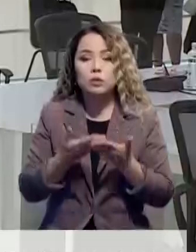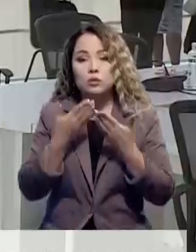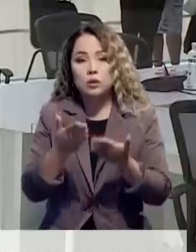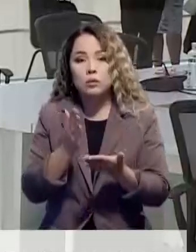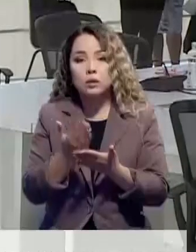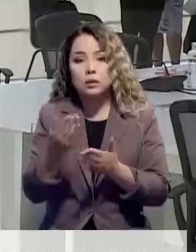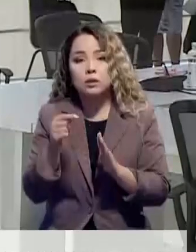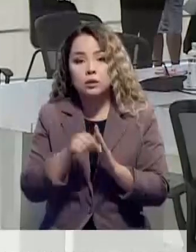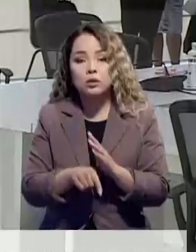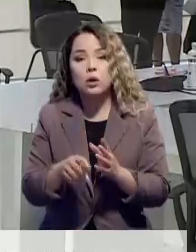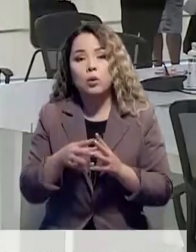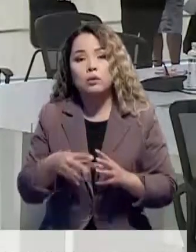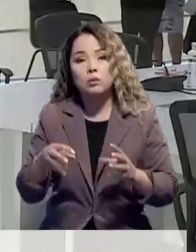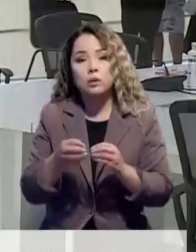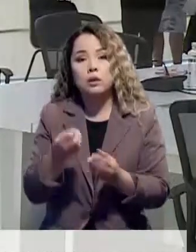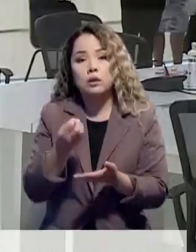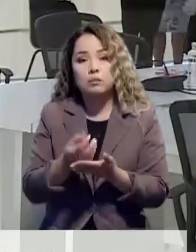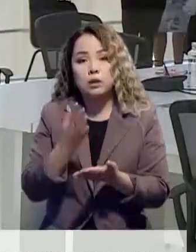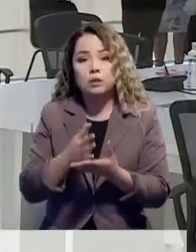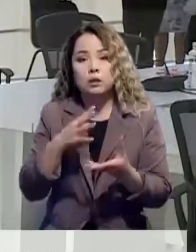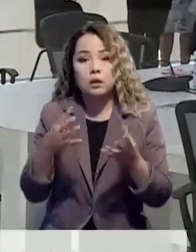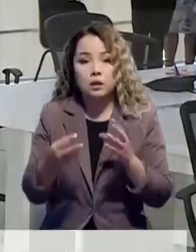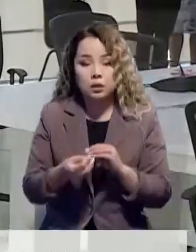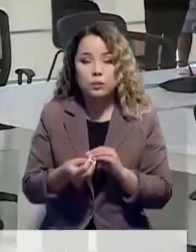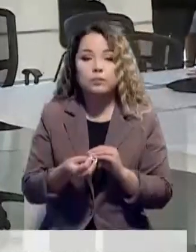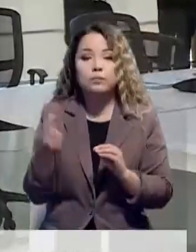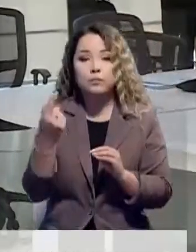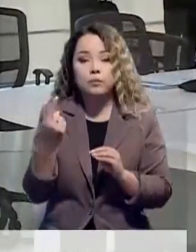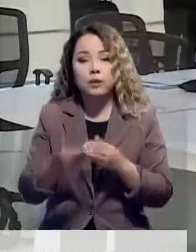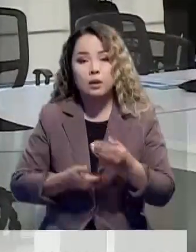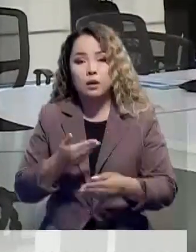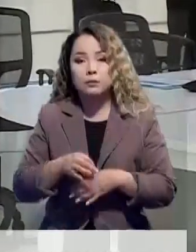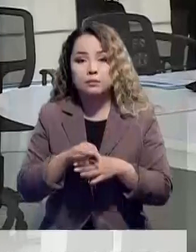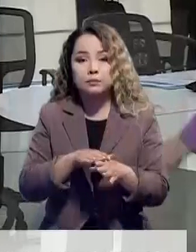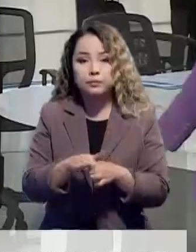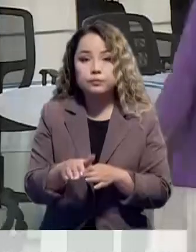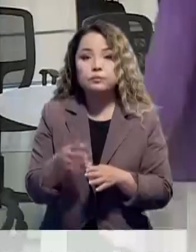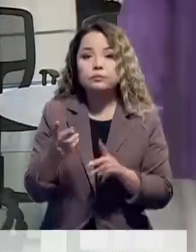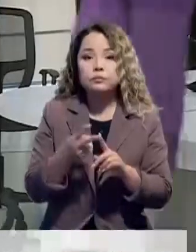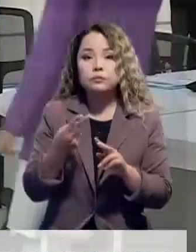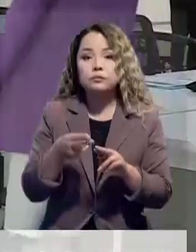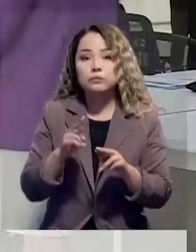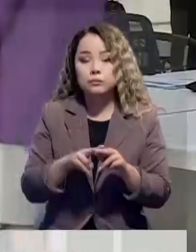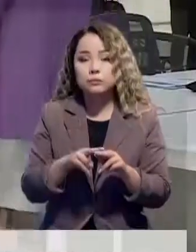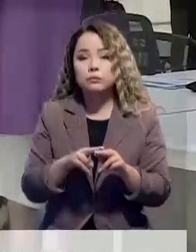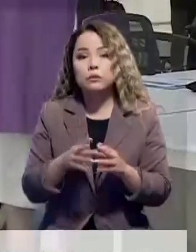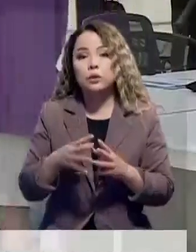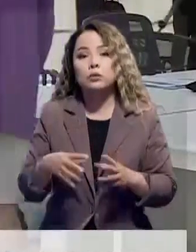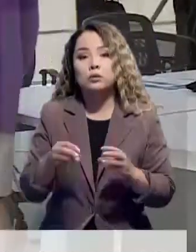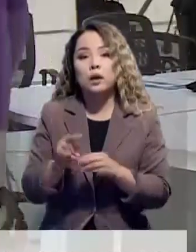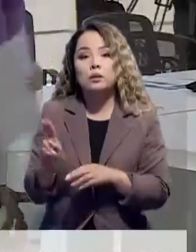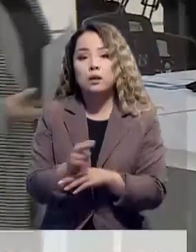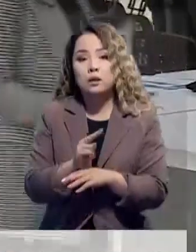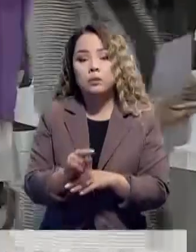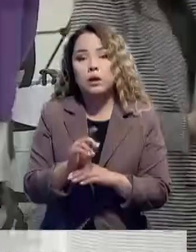Оның ішінде әрине отбасылық құндылықтарды нығайту ол бірінші қадам болып саналады. Екіншіден осы отбасы